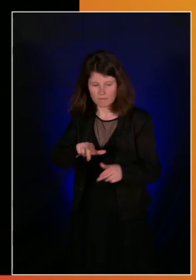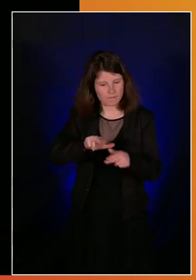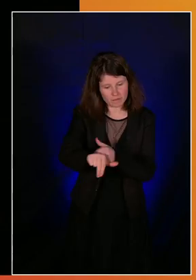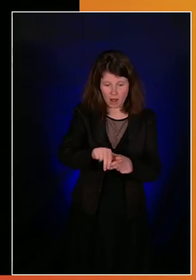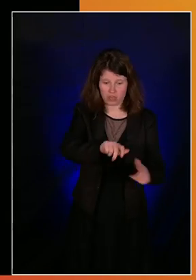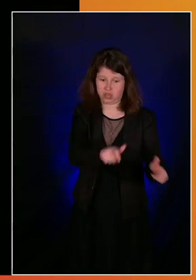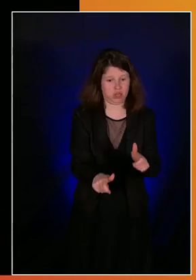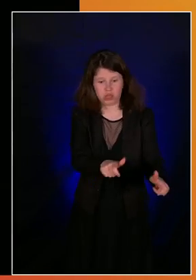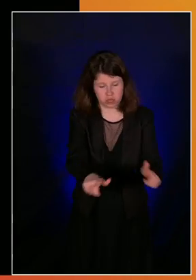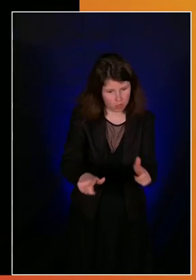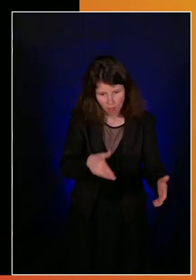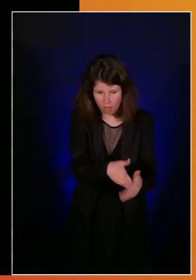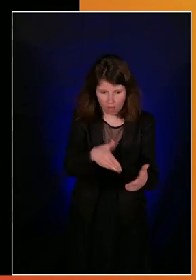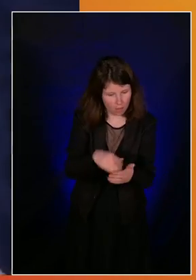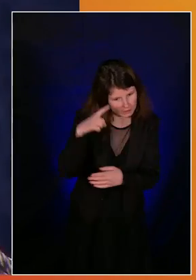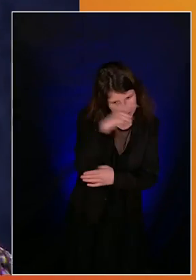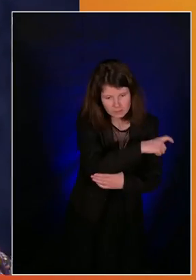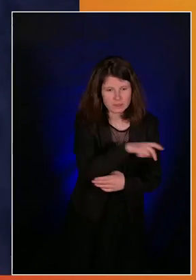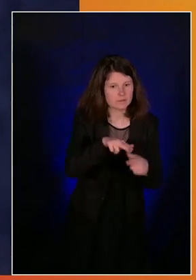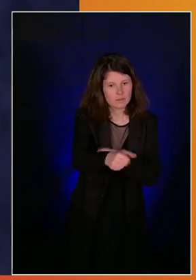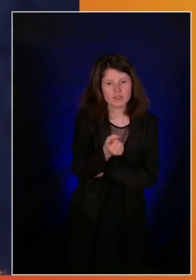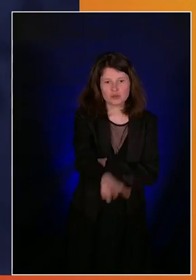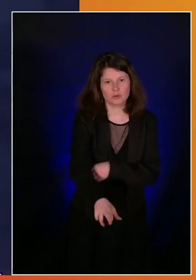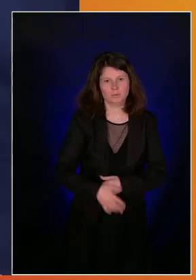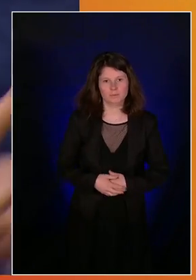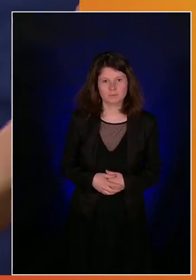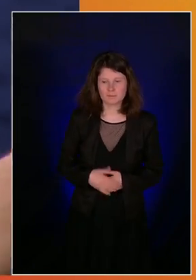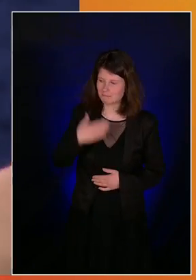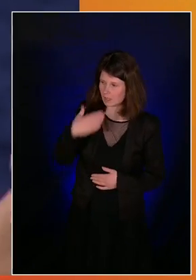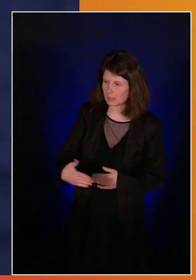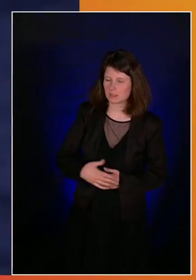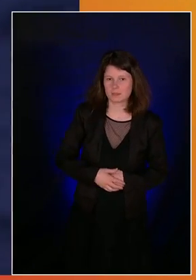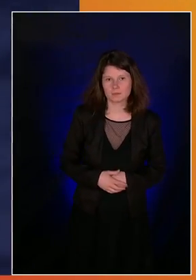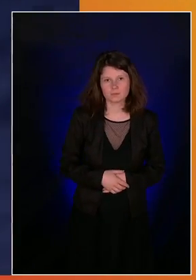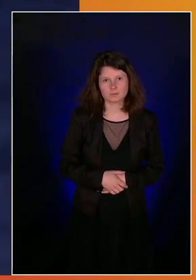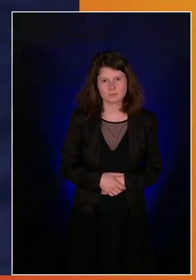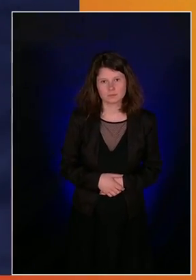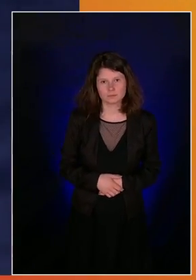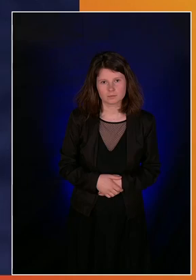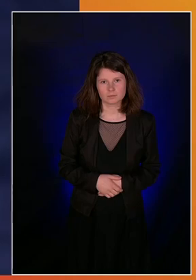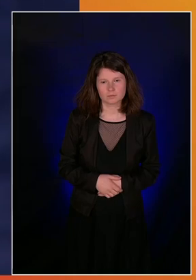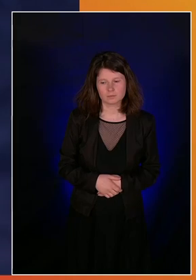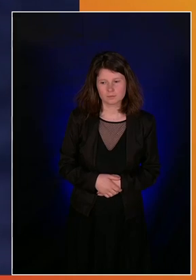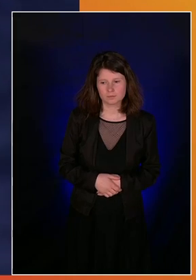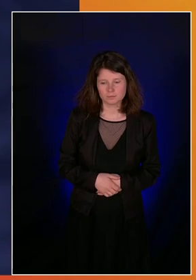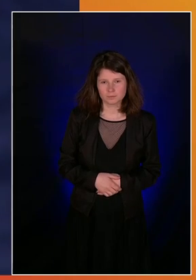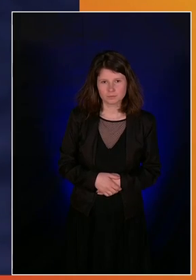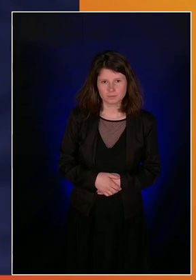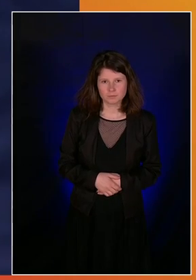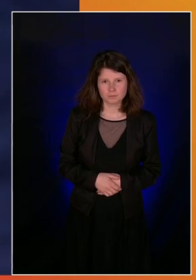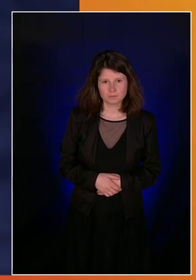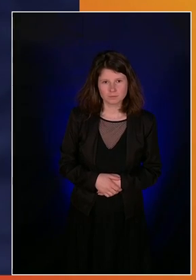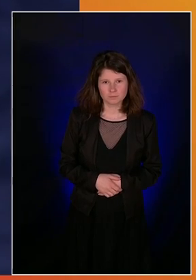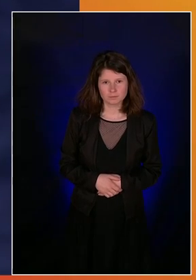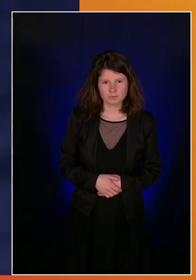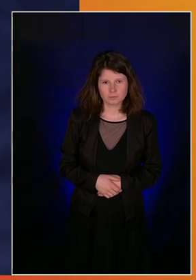les camarades voilà merci reste là reste là merci merci les camarades information par rapport à montoban elle vient de